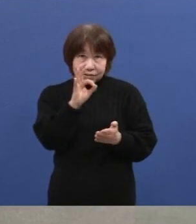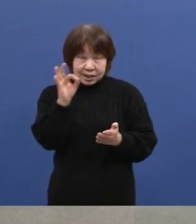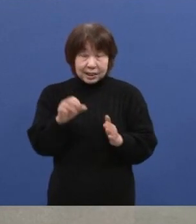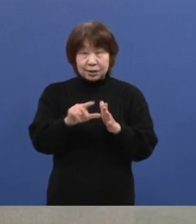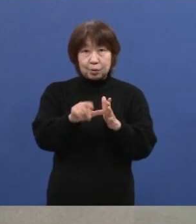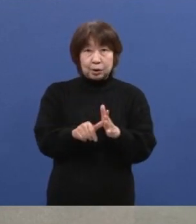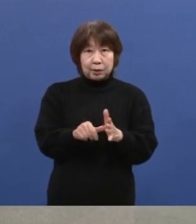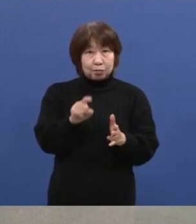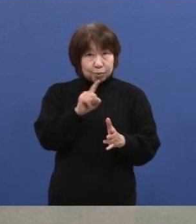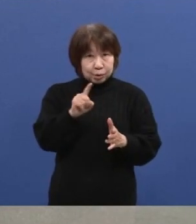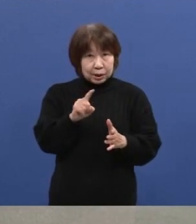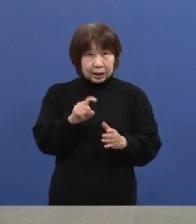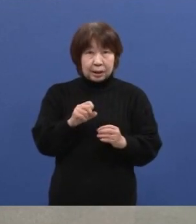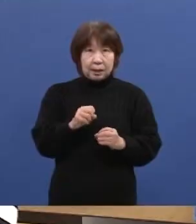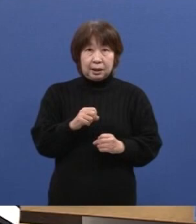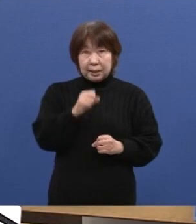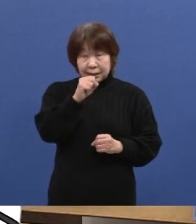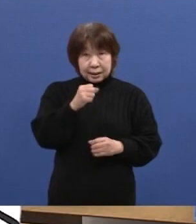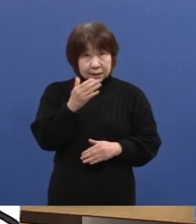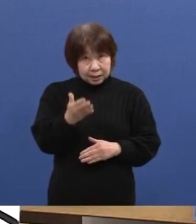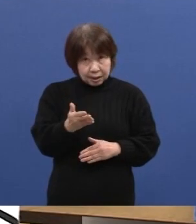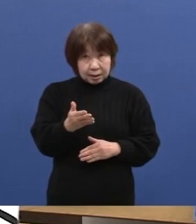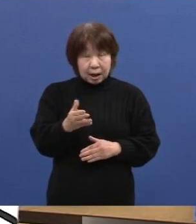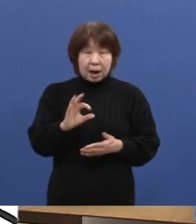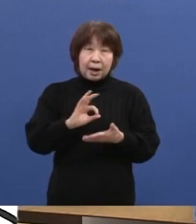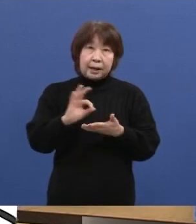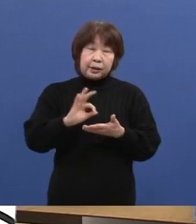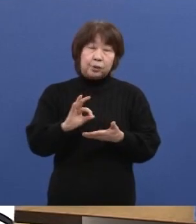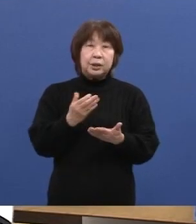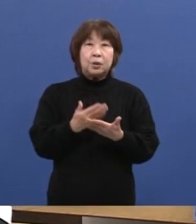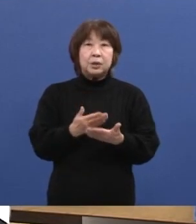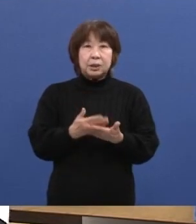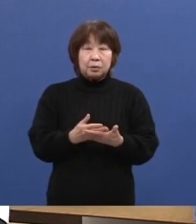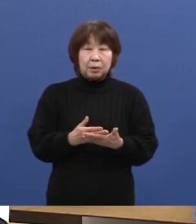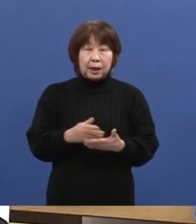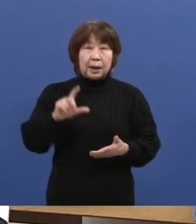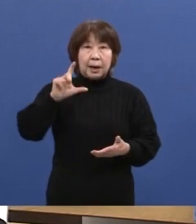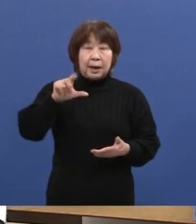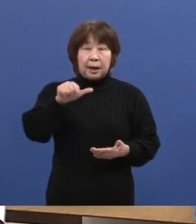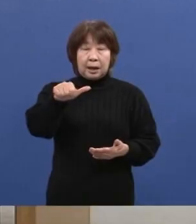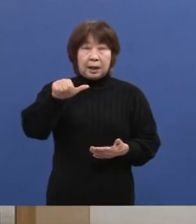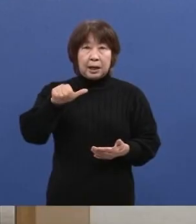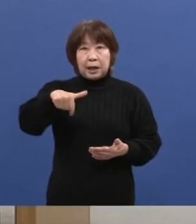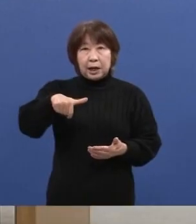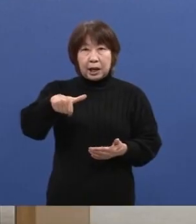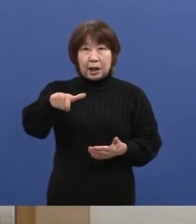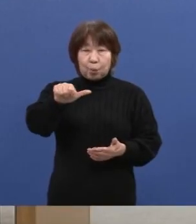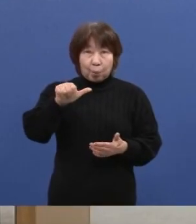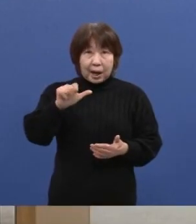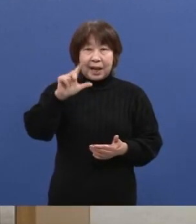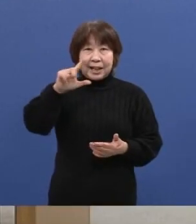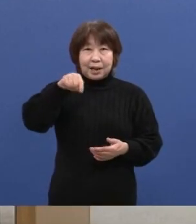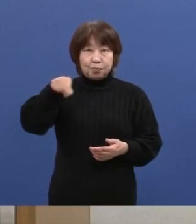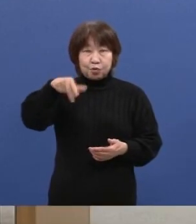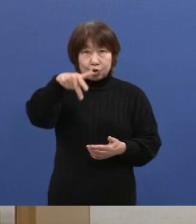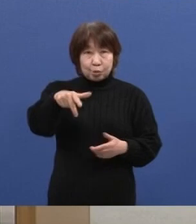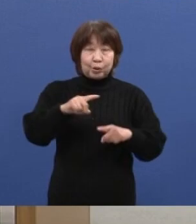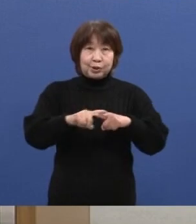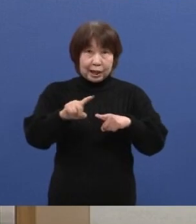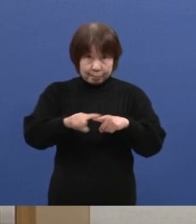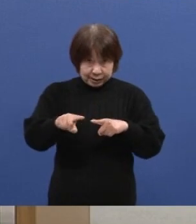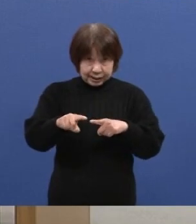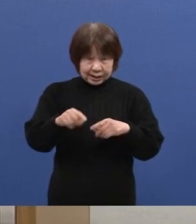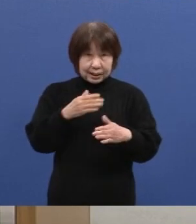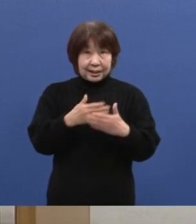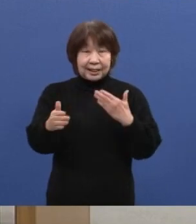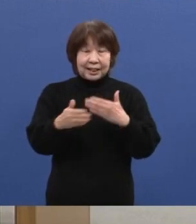でしょうか？ はい、そんな時に利用していただきたいのがレファレンスというサービスです。ぜひ一度体験していただければと思い